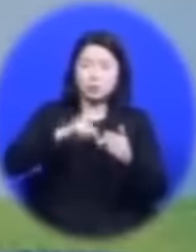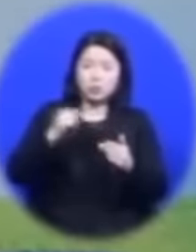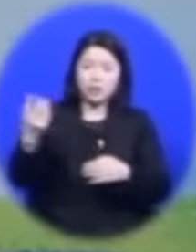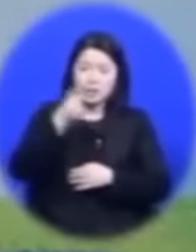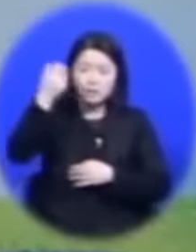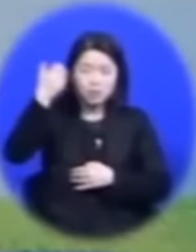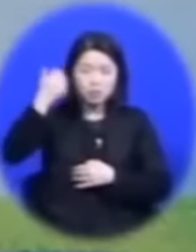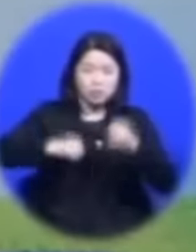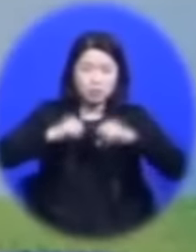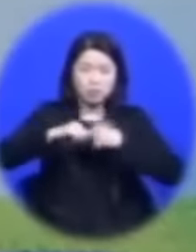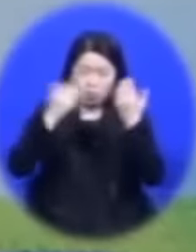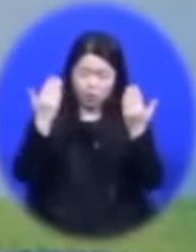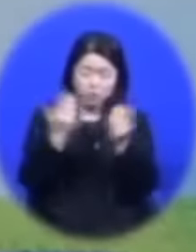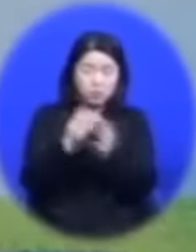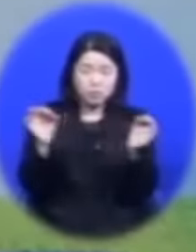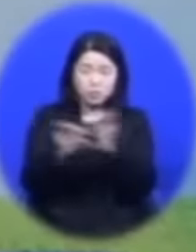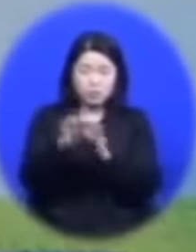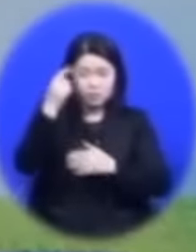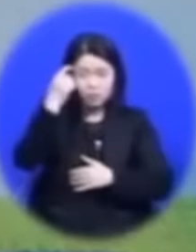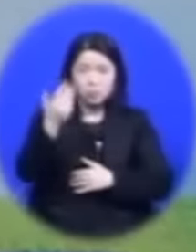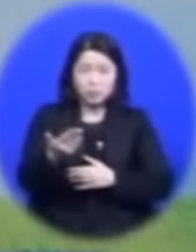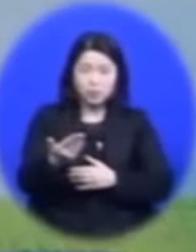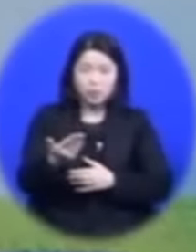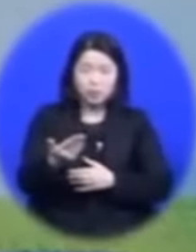완전히 사라졌습니까?